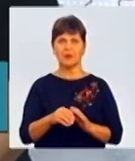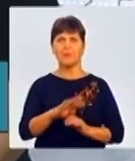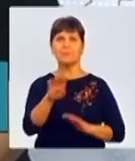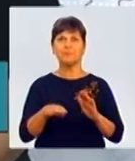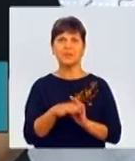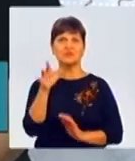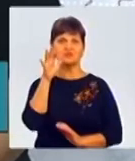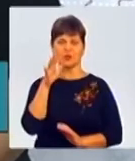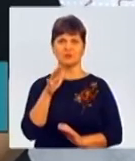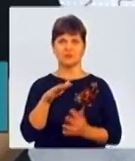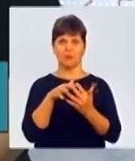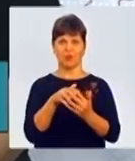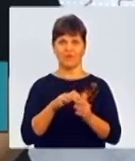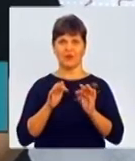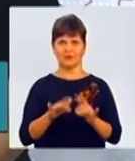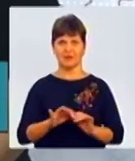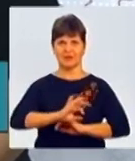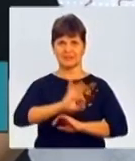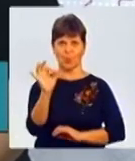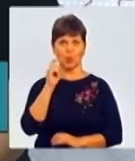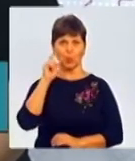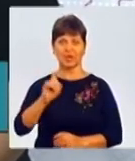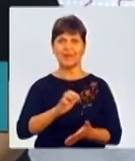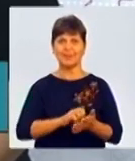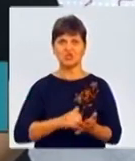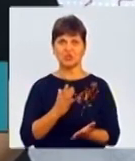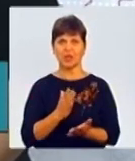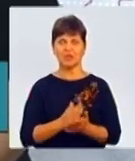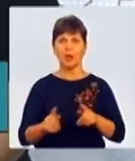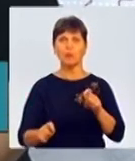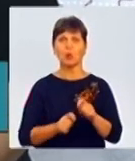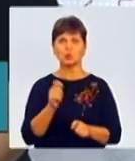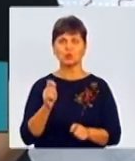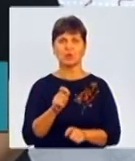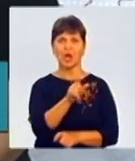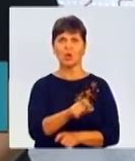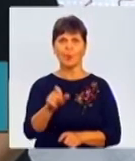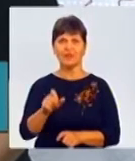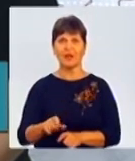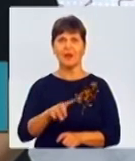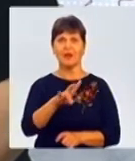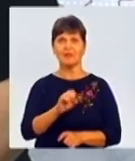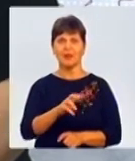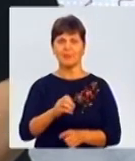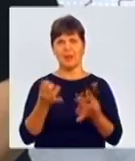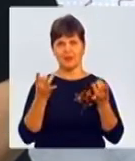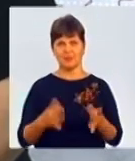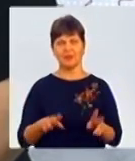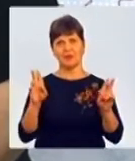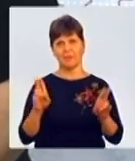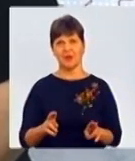країни. Причиною є порушення громадянами елементарних правил